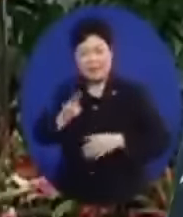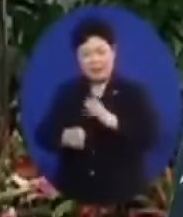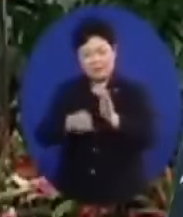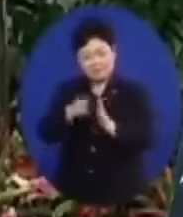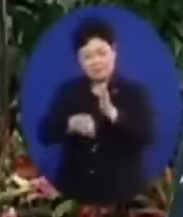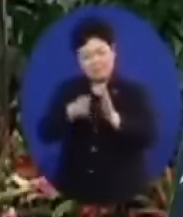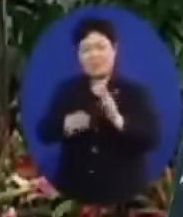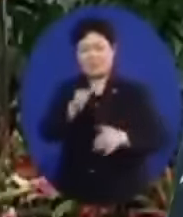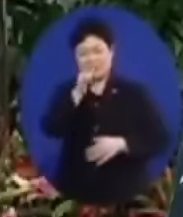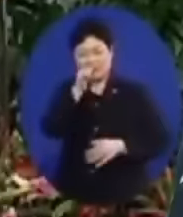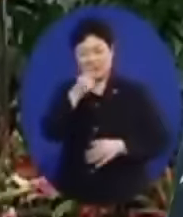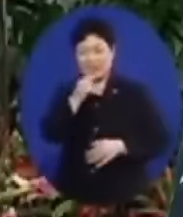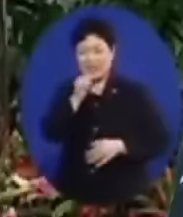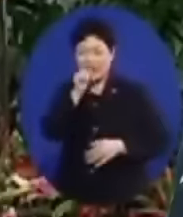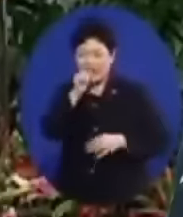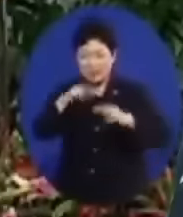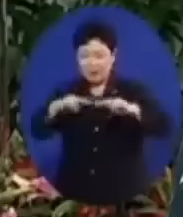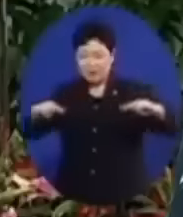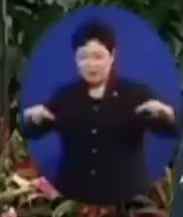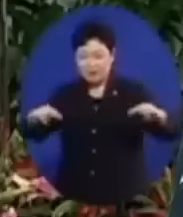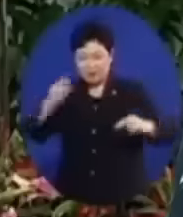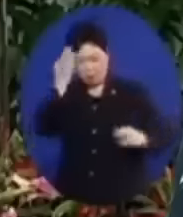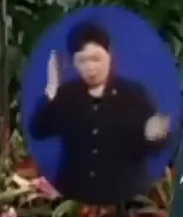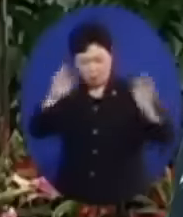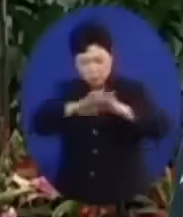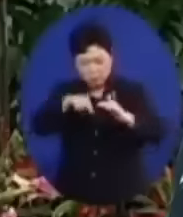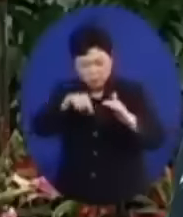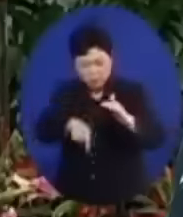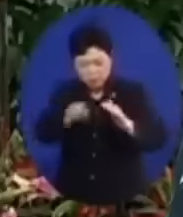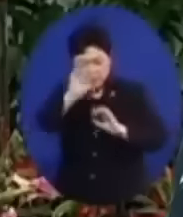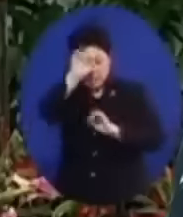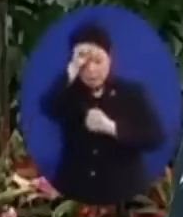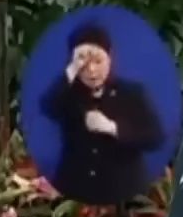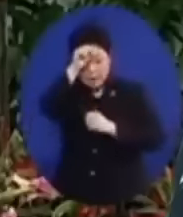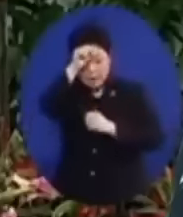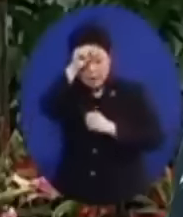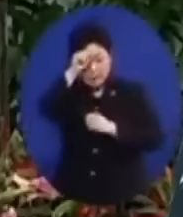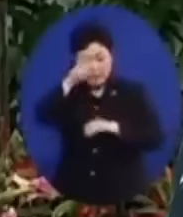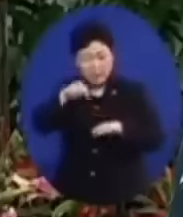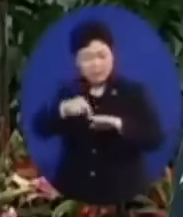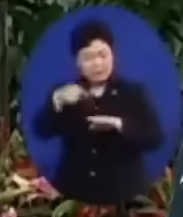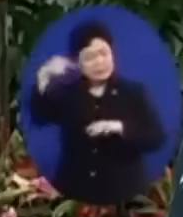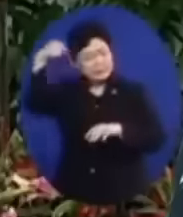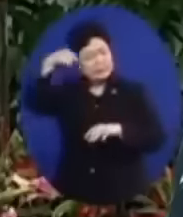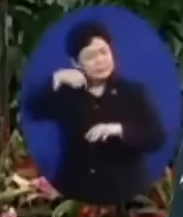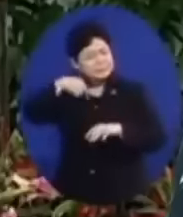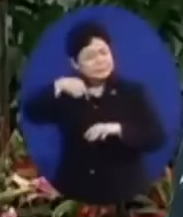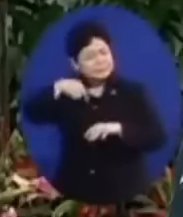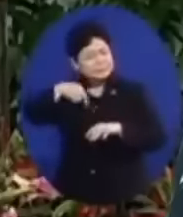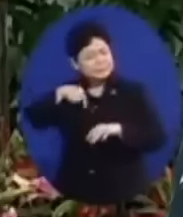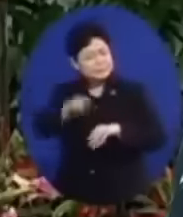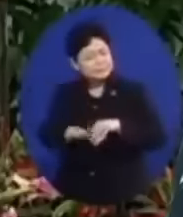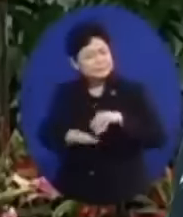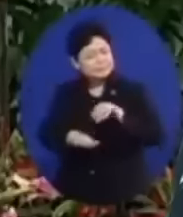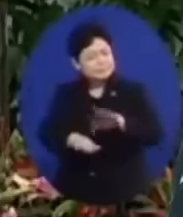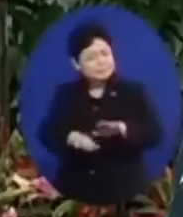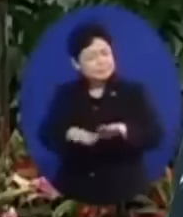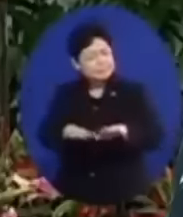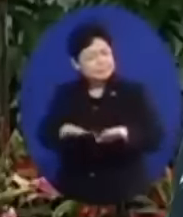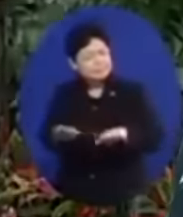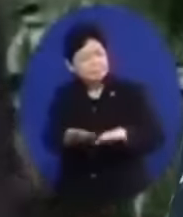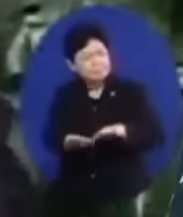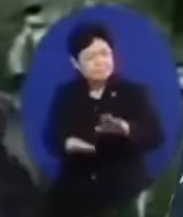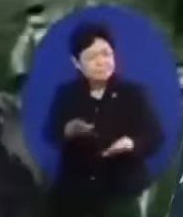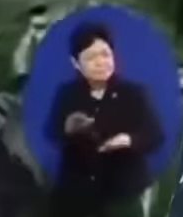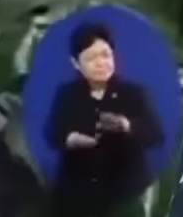것이다. 그래서 그는 어둠 속에서 발끝으로 갱도를 더듬어 보았습니다.